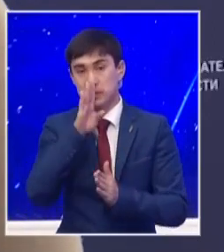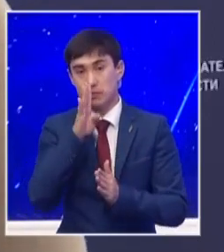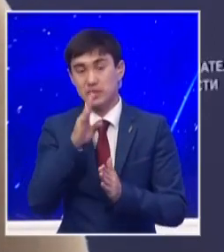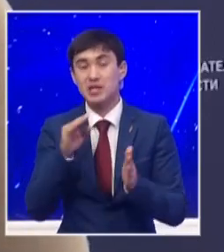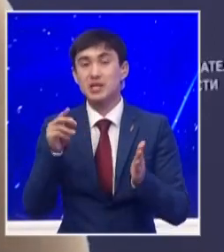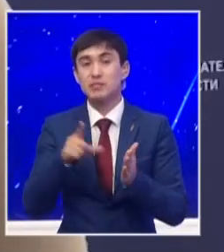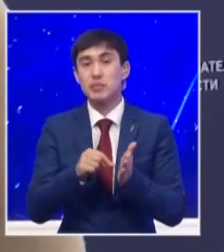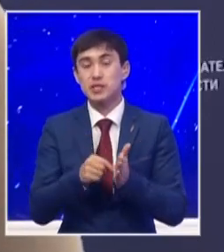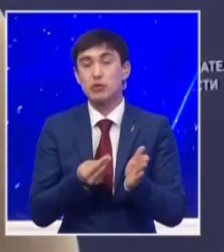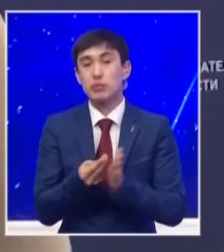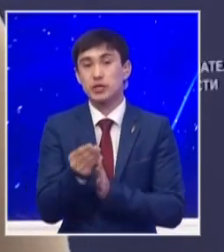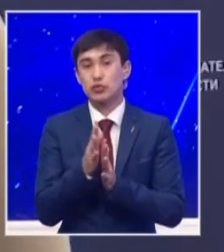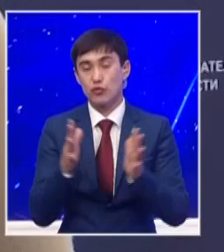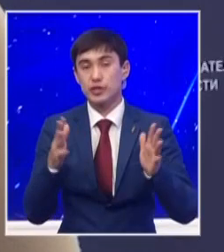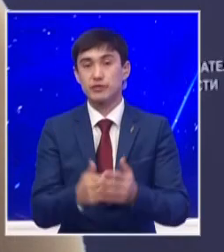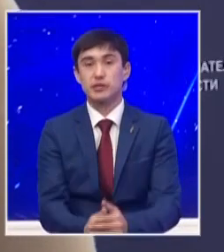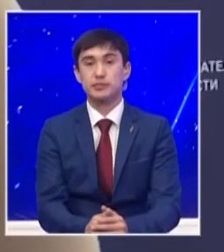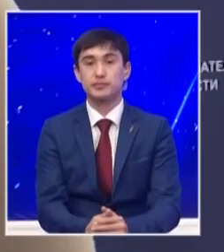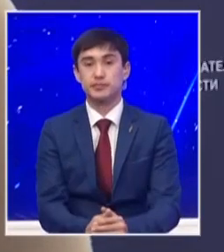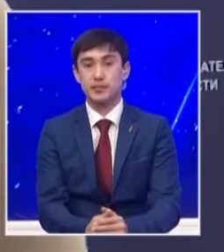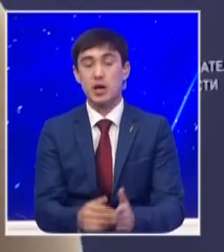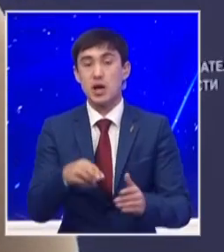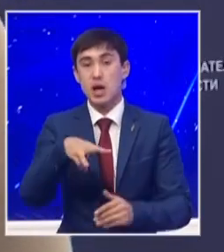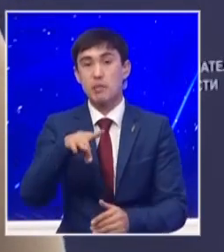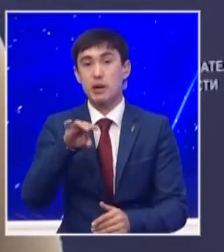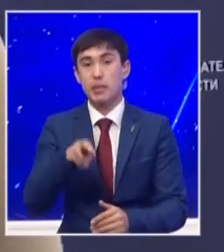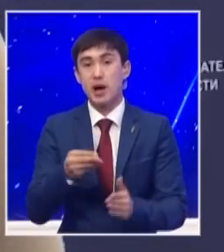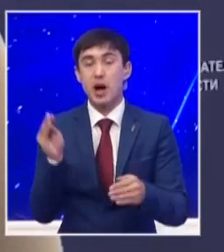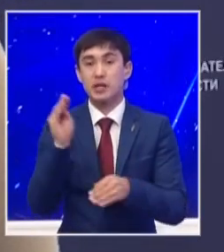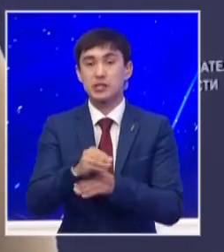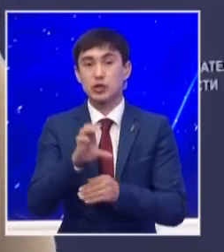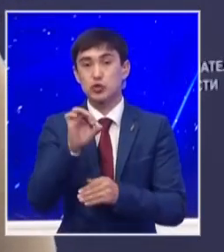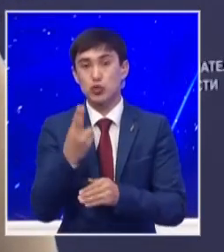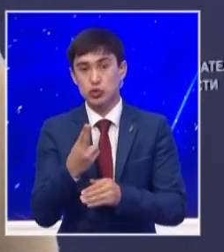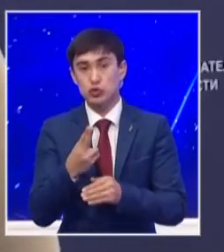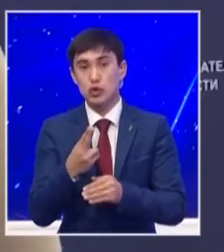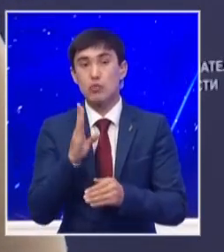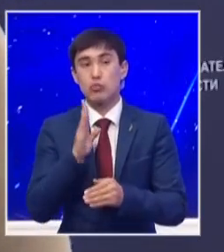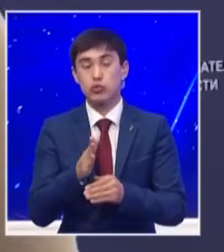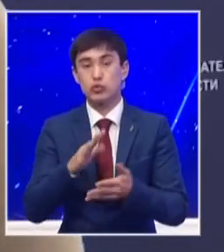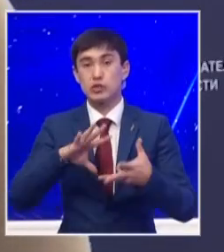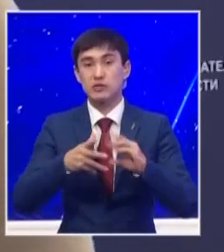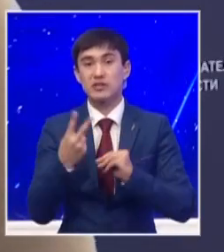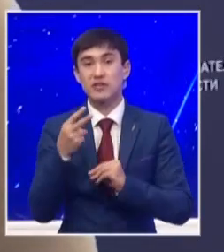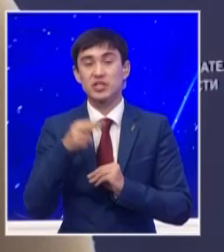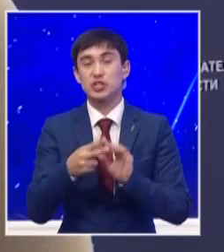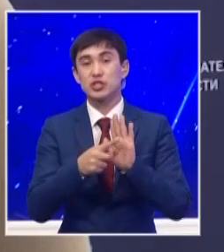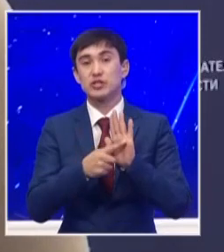ставка пенсионных платежей тоже увеличилась минимальные отчисления соц отчисления будут составлять